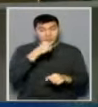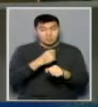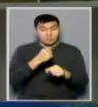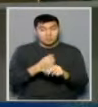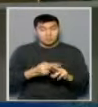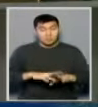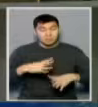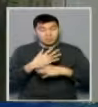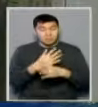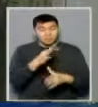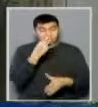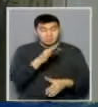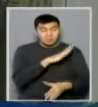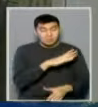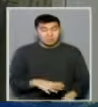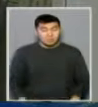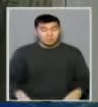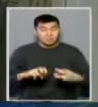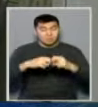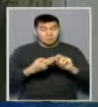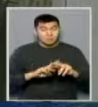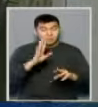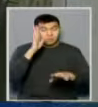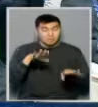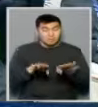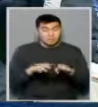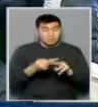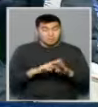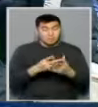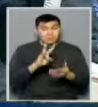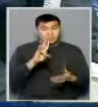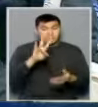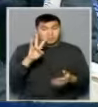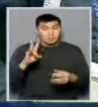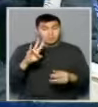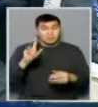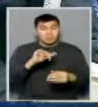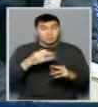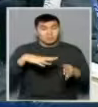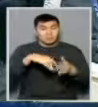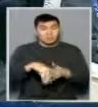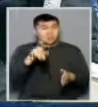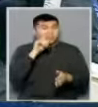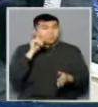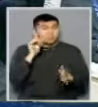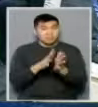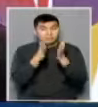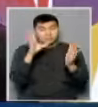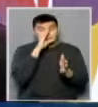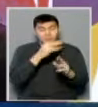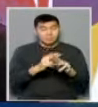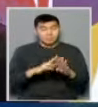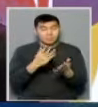жасаған қолдаулары турасында айтты. Мәселен, болашақ бағдарламасы мен Назарбаев зияткерлік мектебінің білім қуған жастар үшін үлкен мүмкіндік